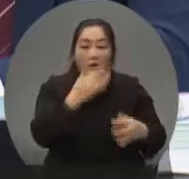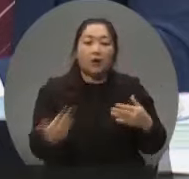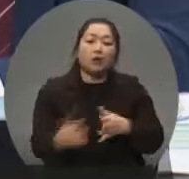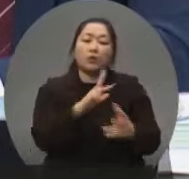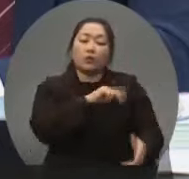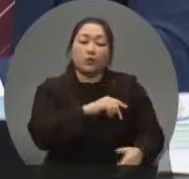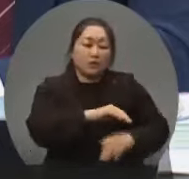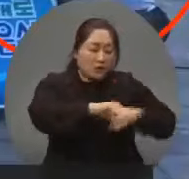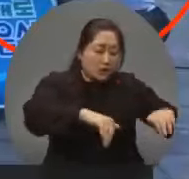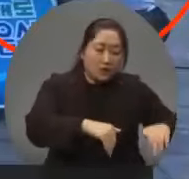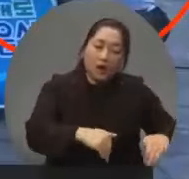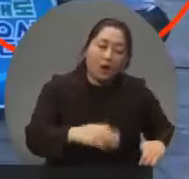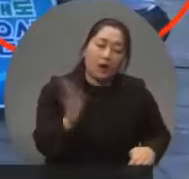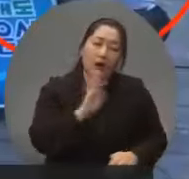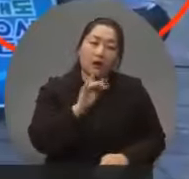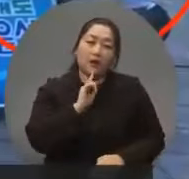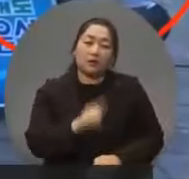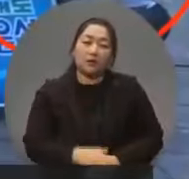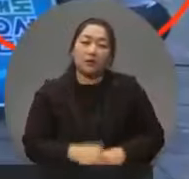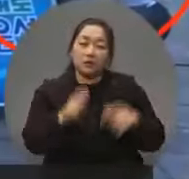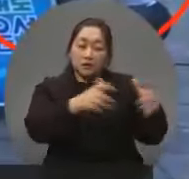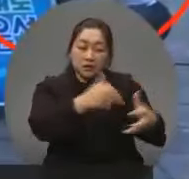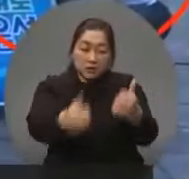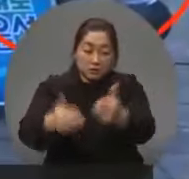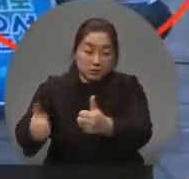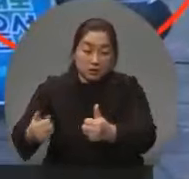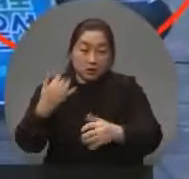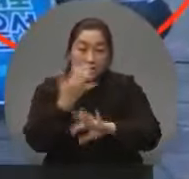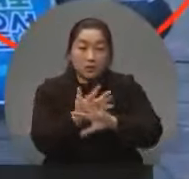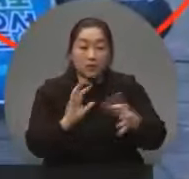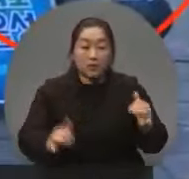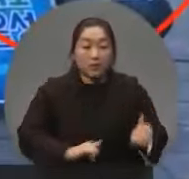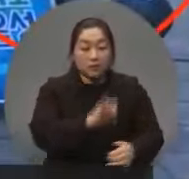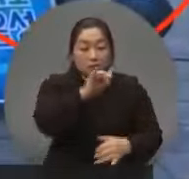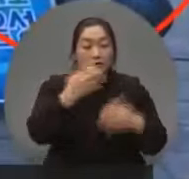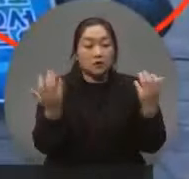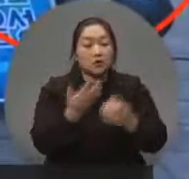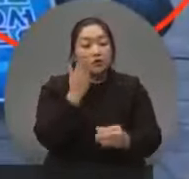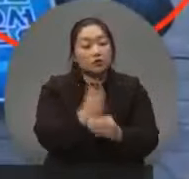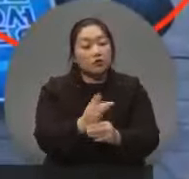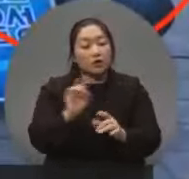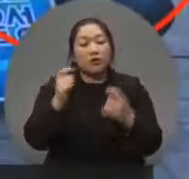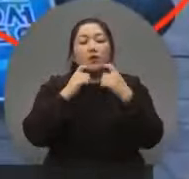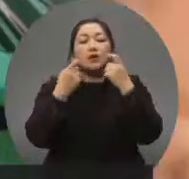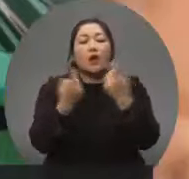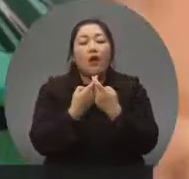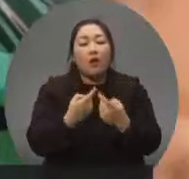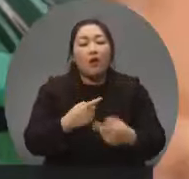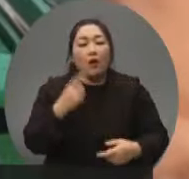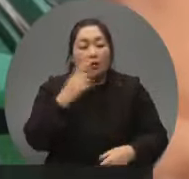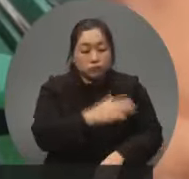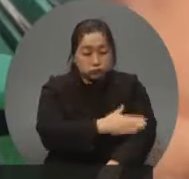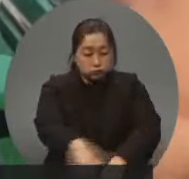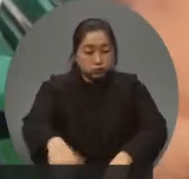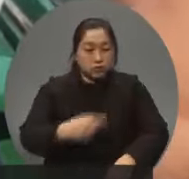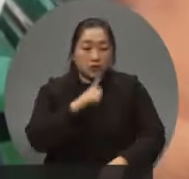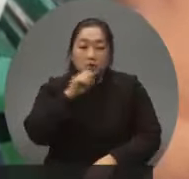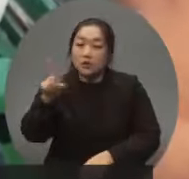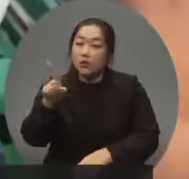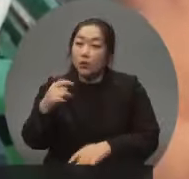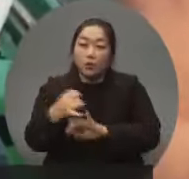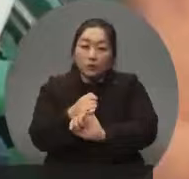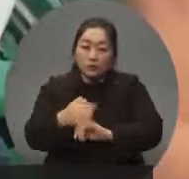낸 겁니다 이장단 해외 여행도 직무상 여행이 아닌 개인 여행이어서 신고의무 위반이